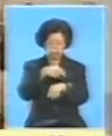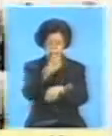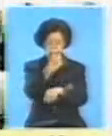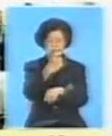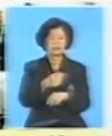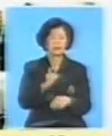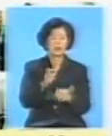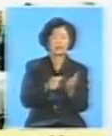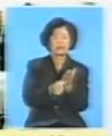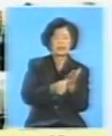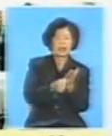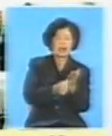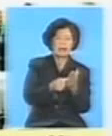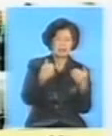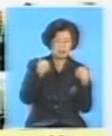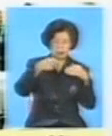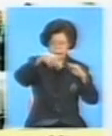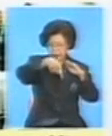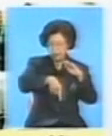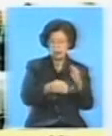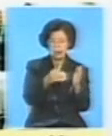นต้องไปแก้นะครับลงรายละเอียดให้มากขึ้น